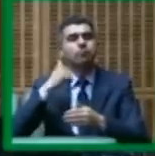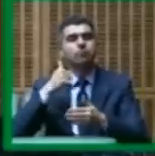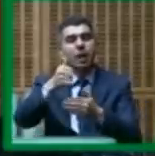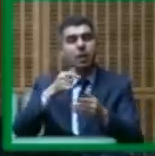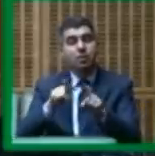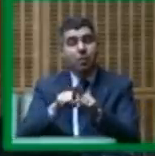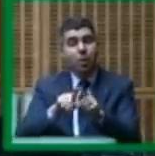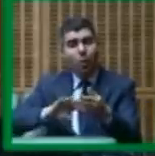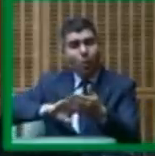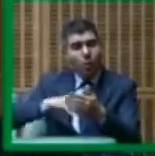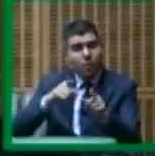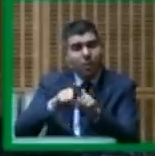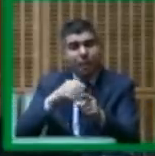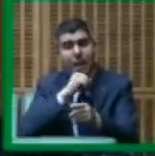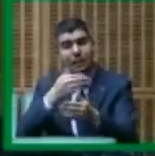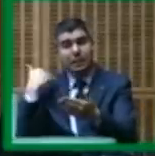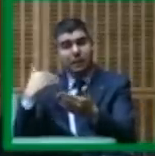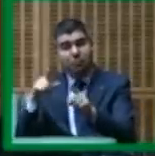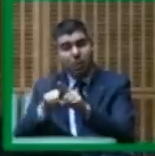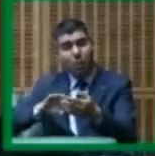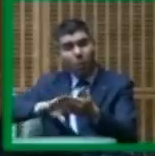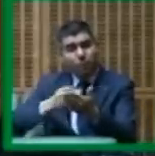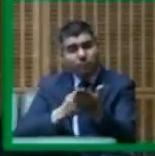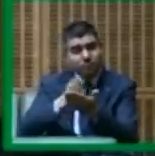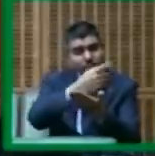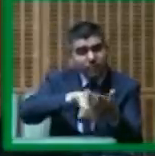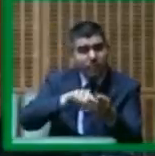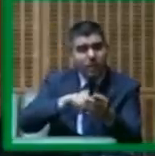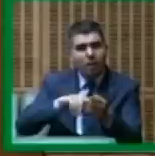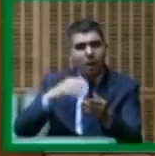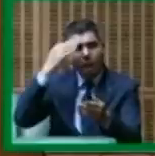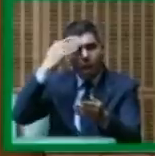واش كله مبرر ولا غير شي شوية منه ولا بس ما تقدرش.